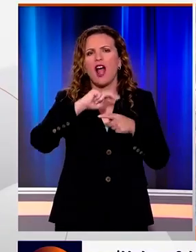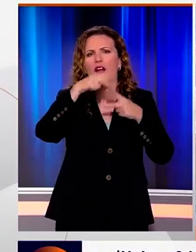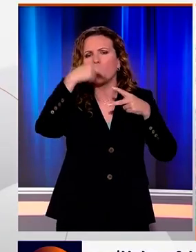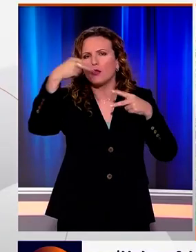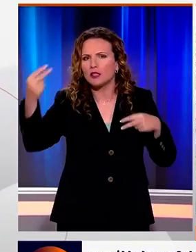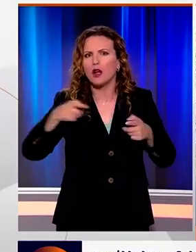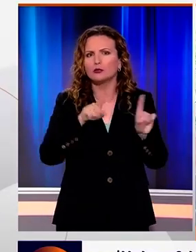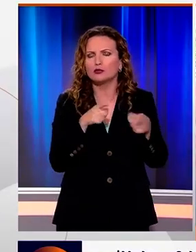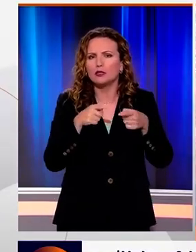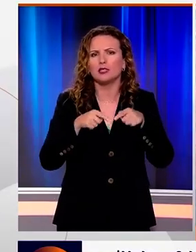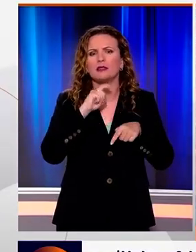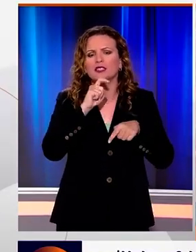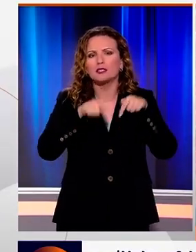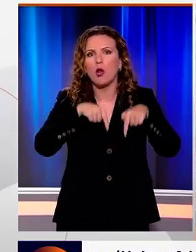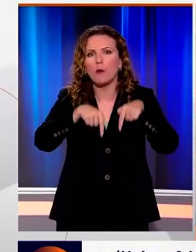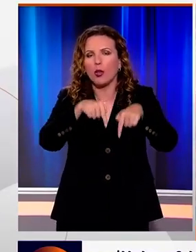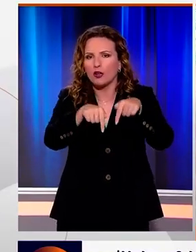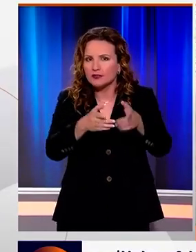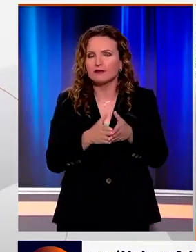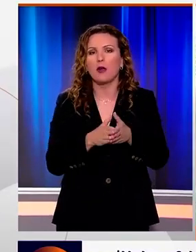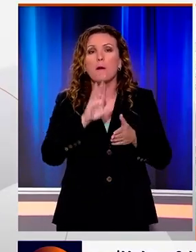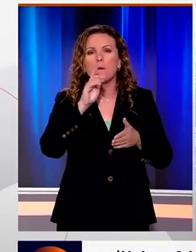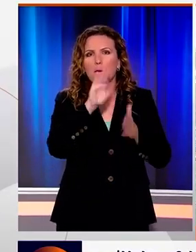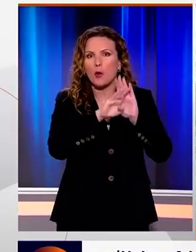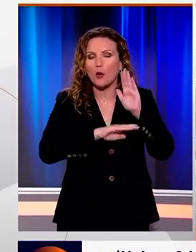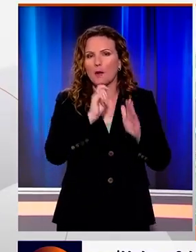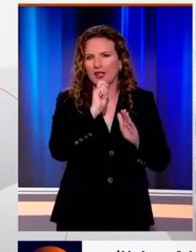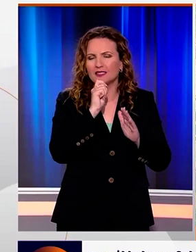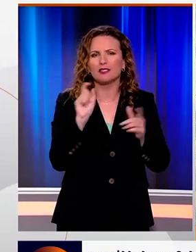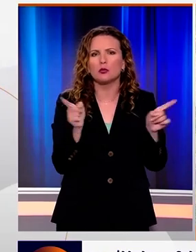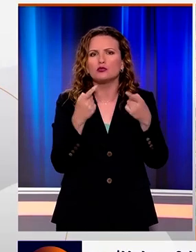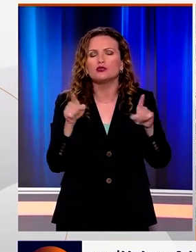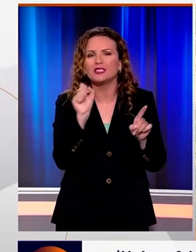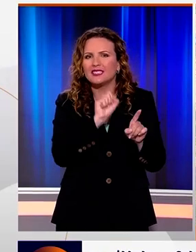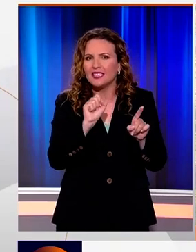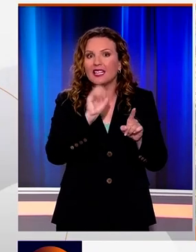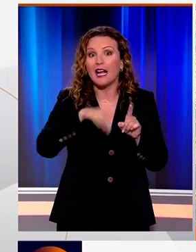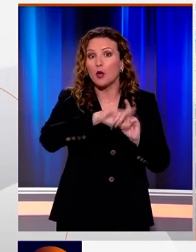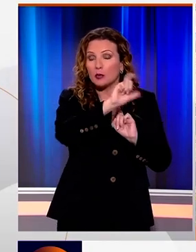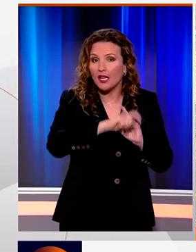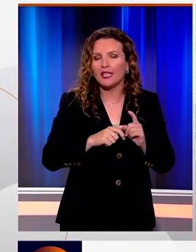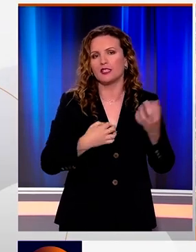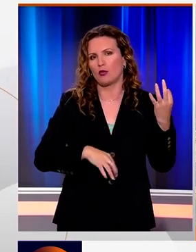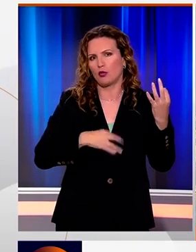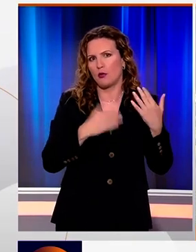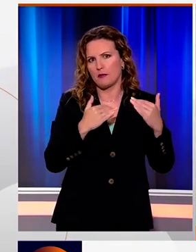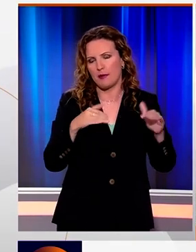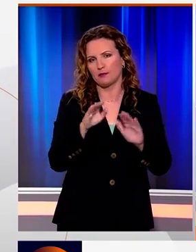ακροβατικά, μουσική και ξυλοπόδαρους. Το πρόγραμμα της λήξης περιελάμβανε συναυλίες με μουσική της Κάτω Ιταλίας και rock and roll.